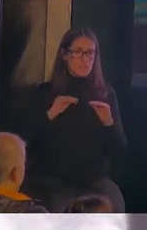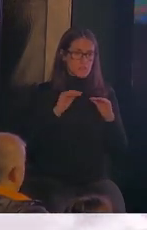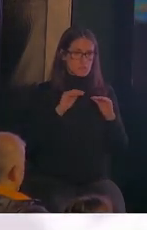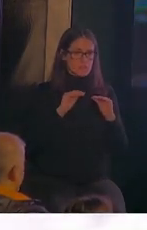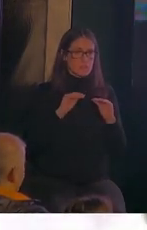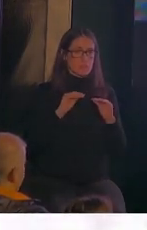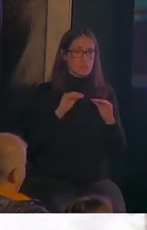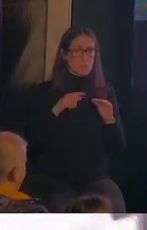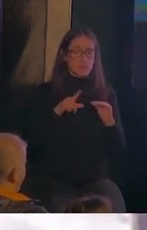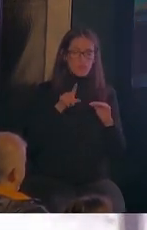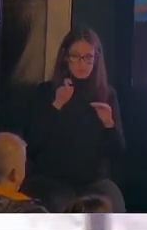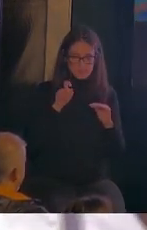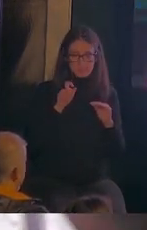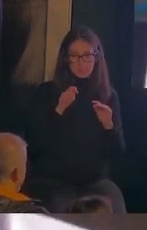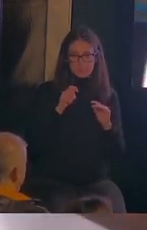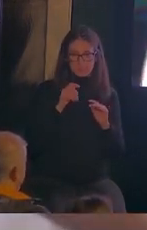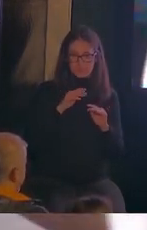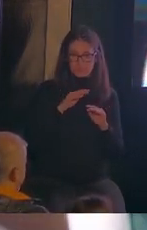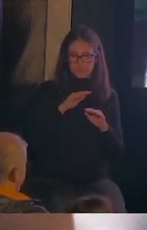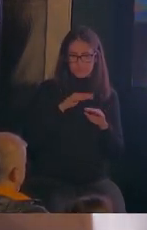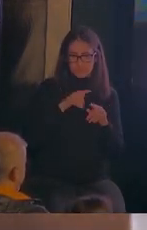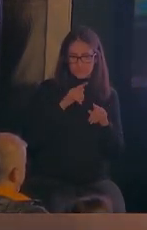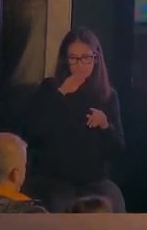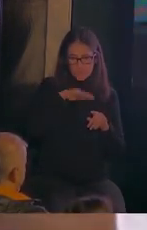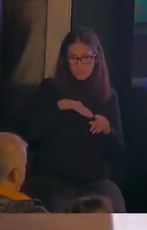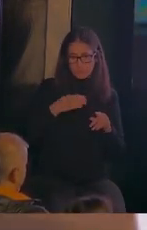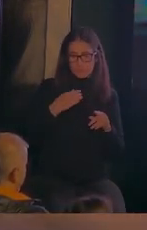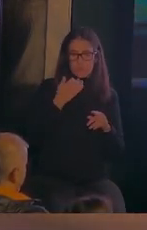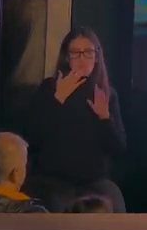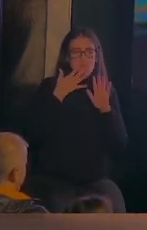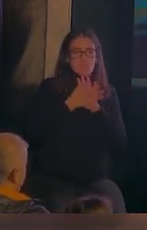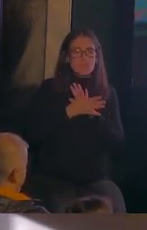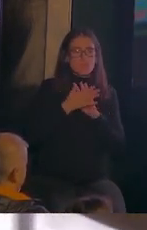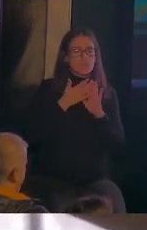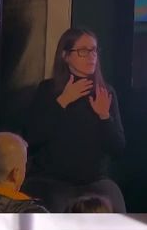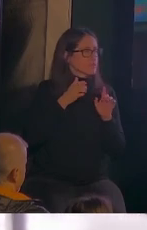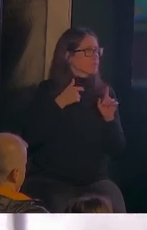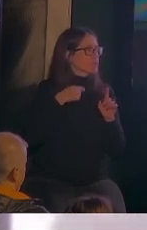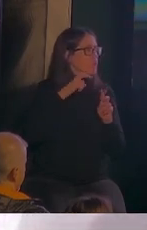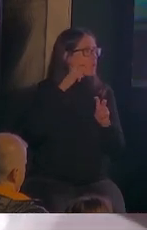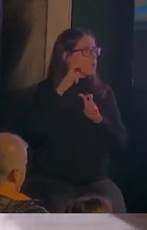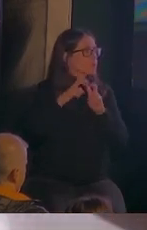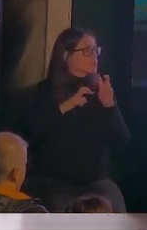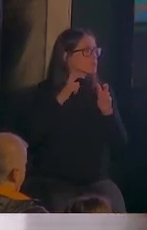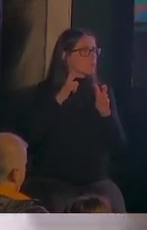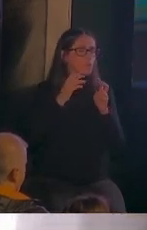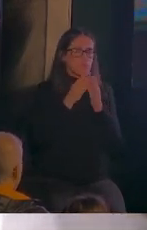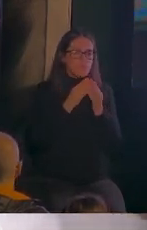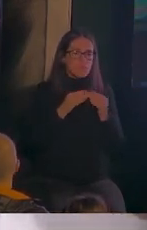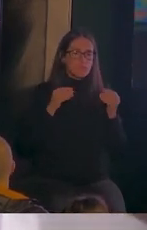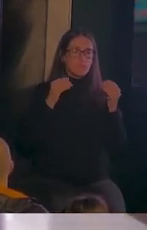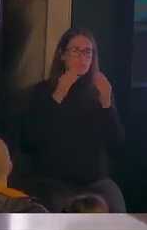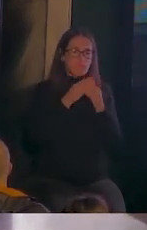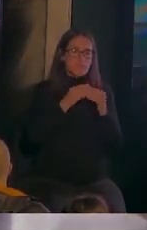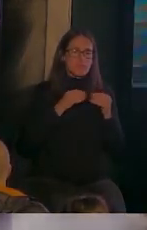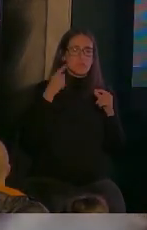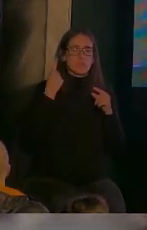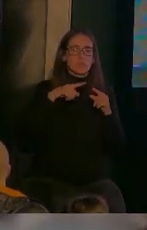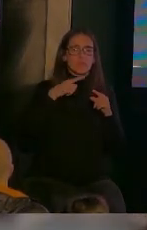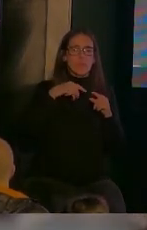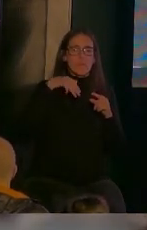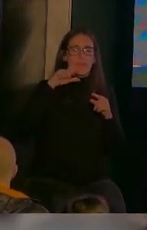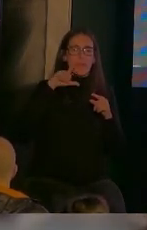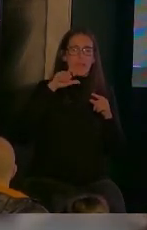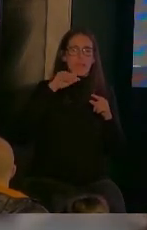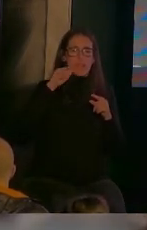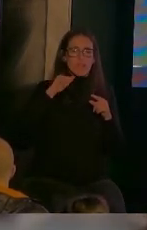propòsit perquè el que estic buscant és aquest gust de les melasses, com que té un percentatge de melassa, el que